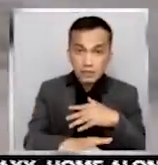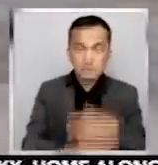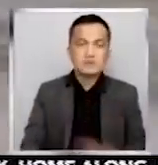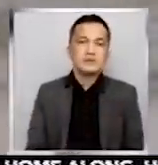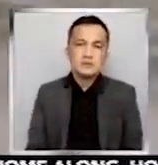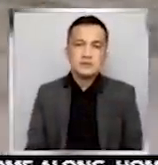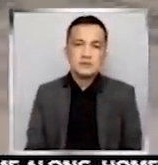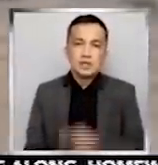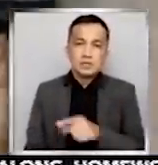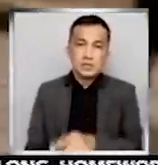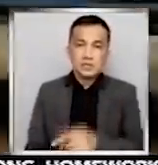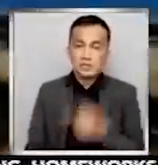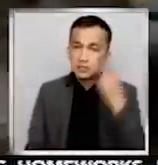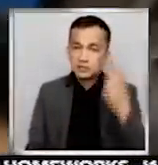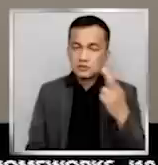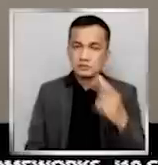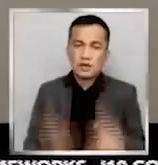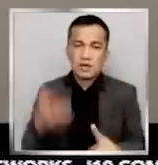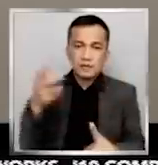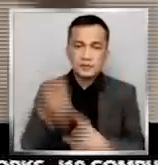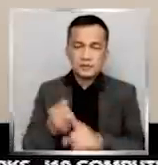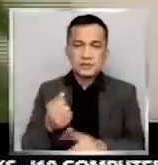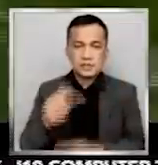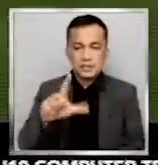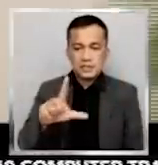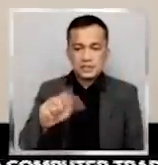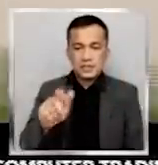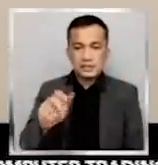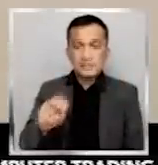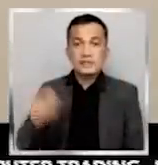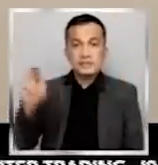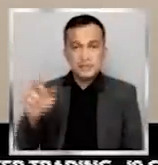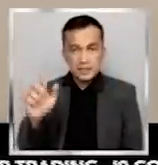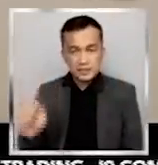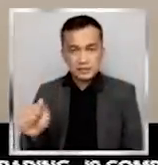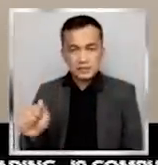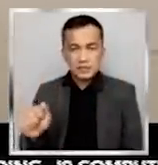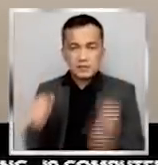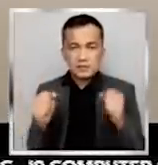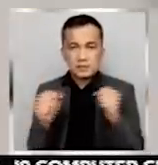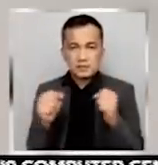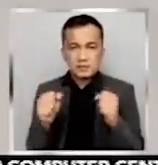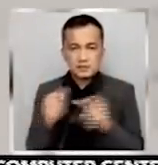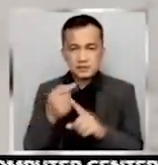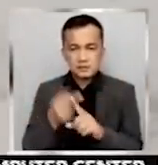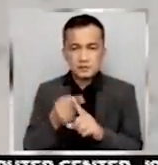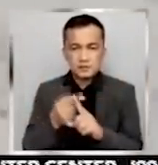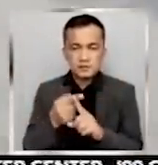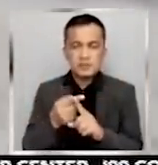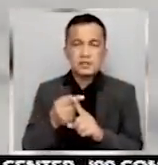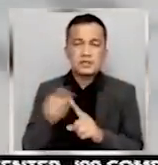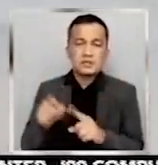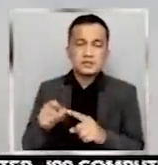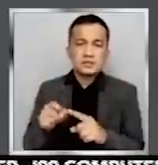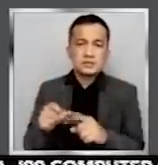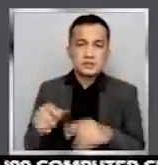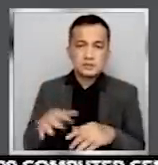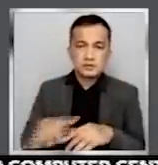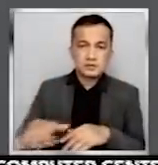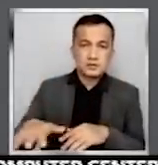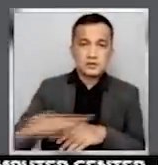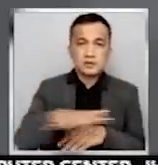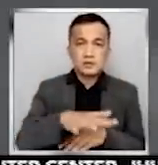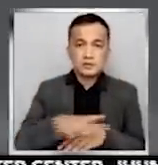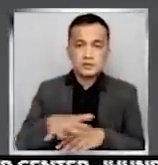ang isa sa mga naging epekto ng La Nina o ang paglamig ng temperatura sa ibabaw ng dagat na karaniwang nagdudulot ng